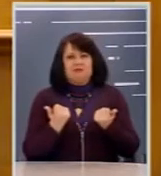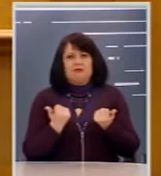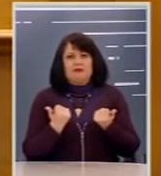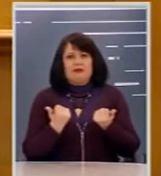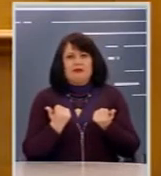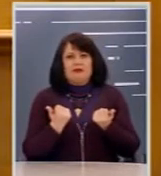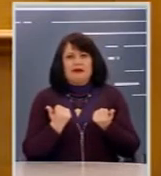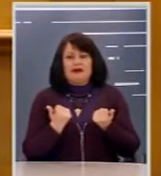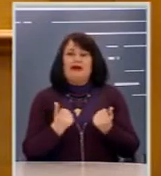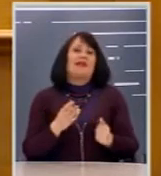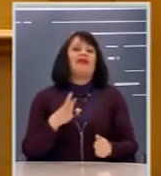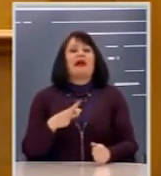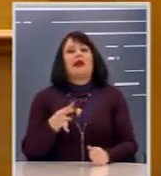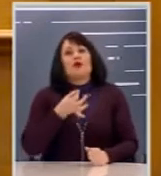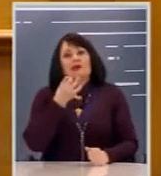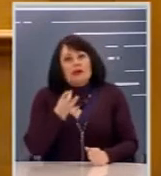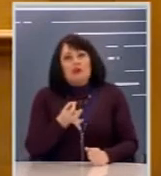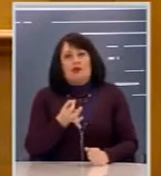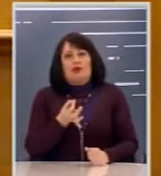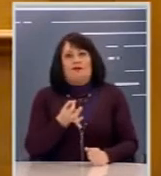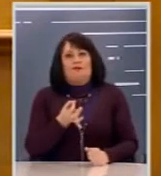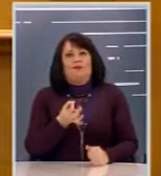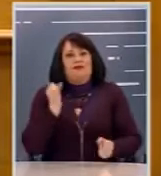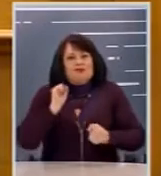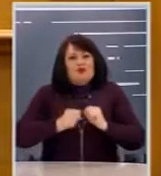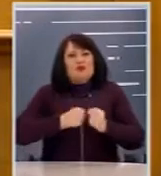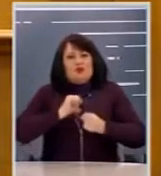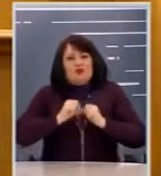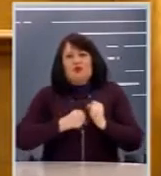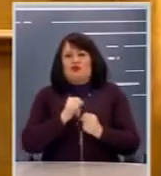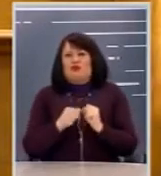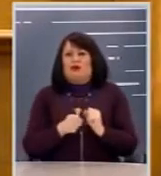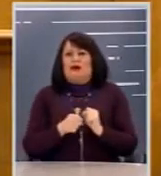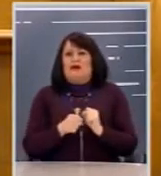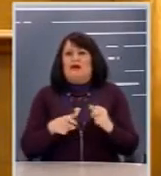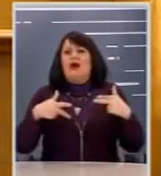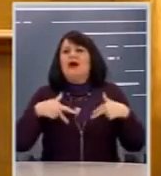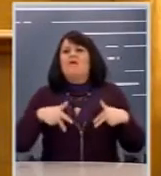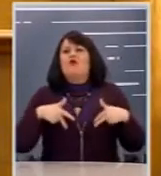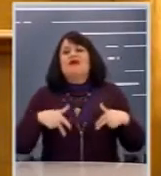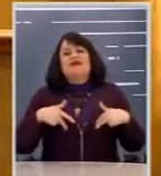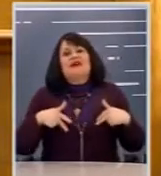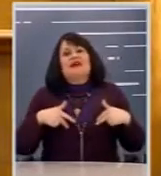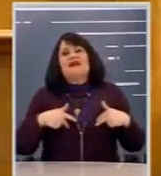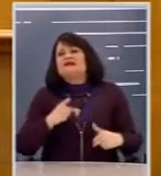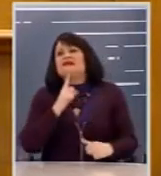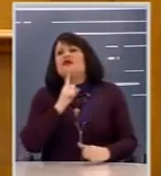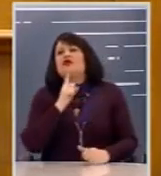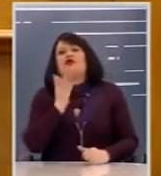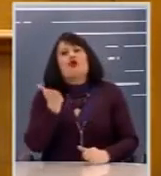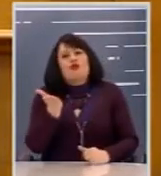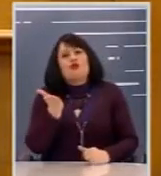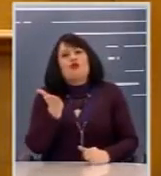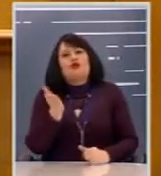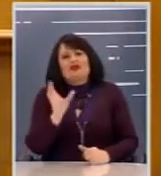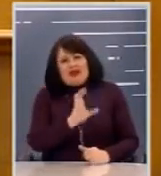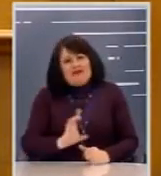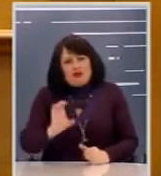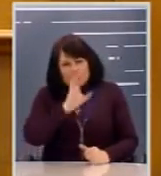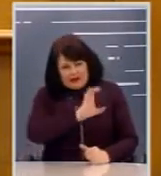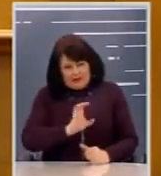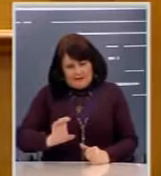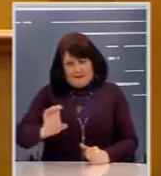αυτό θέλω να πω ότι γίνεται μια συστηματική προσπάθεια από την κυβέρνηση, όπως κάνουν και άλλες χώρες της Ευρώπης,